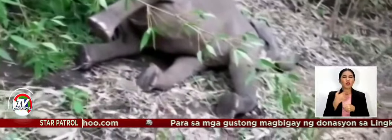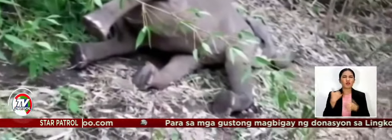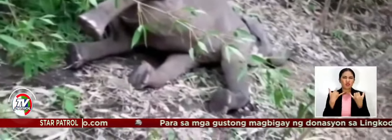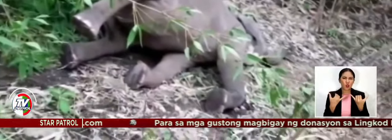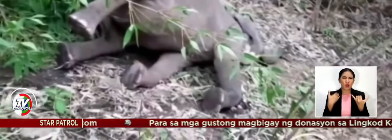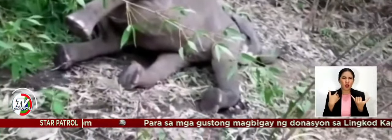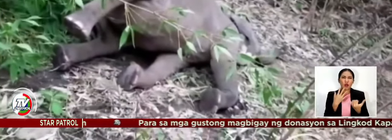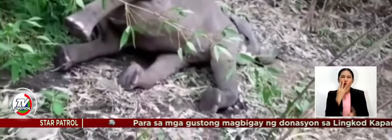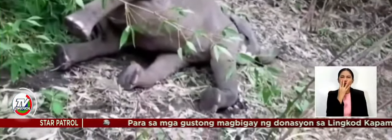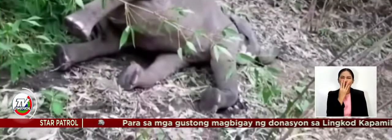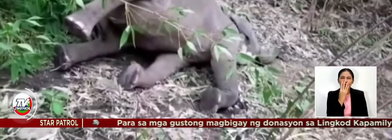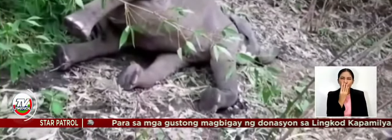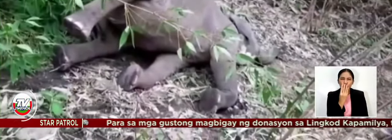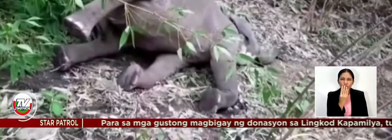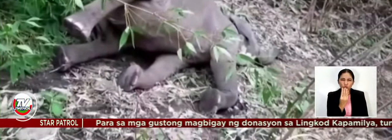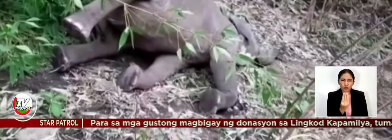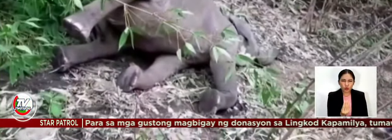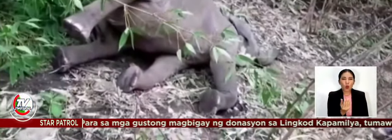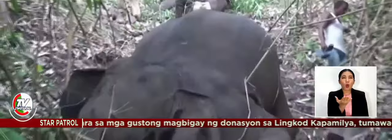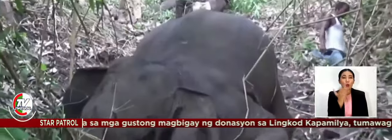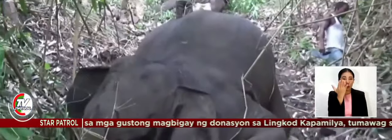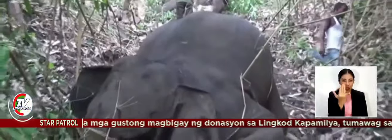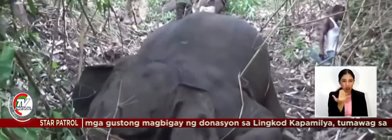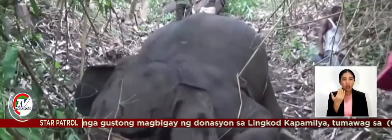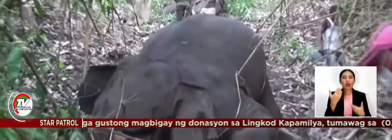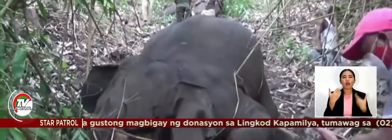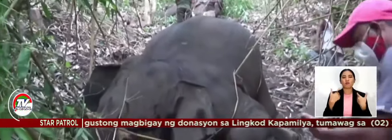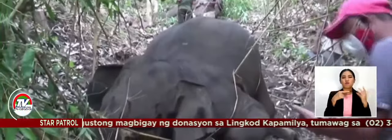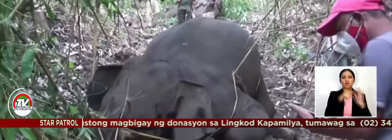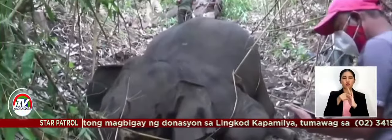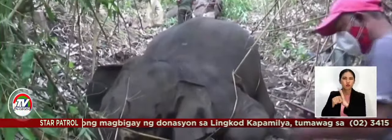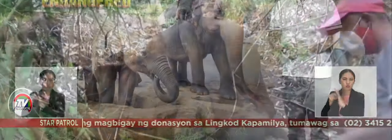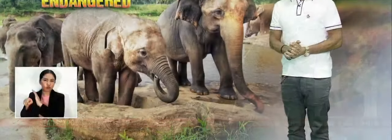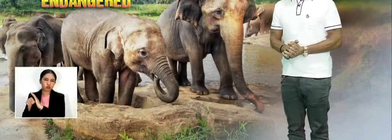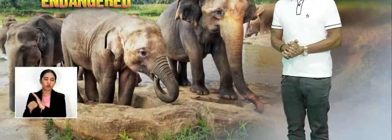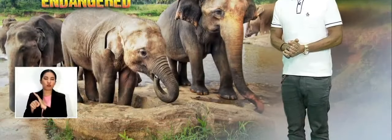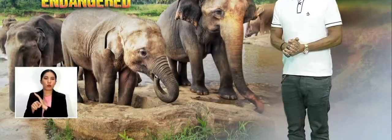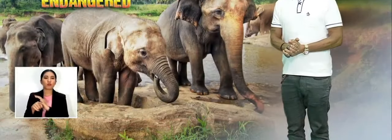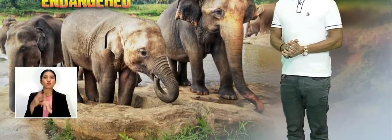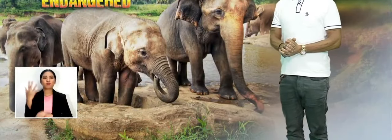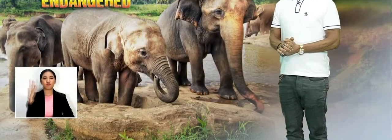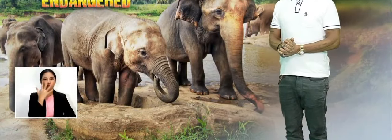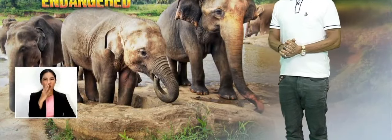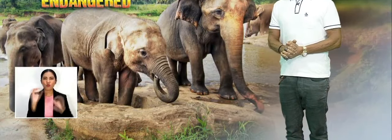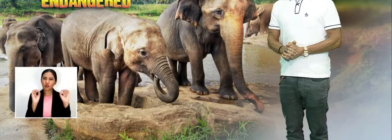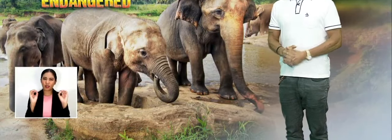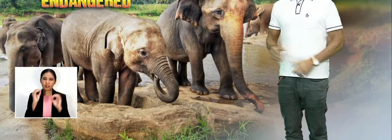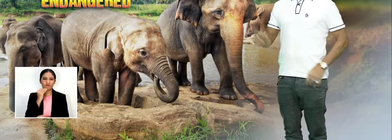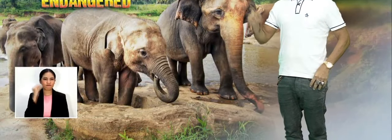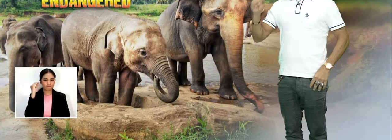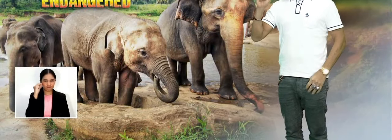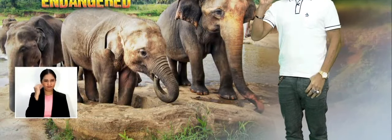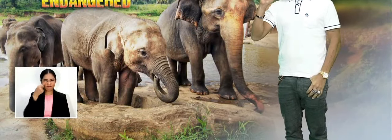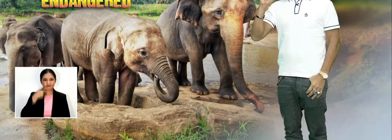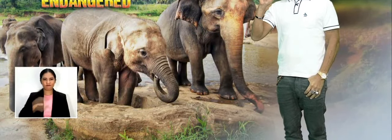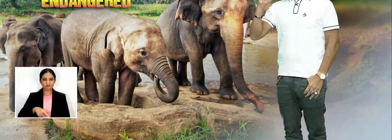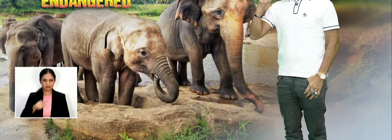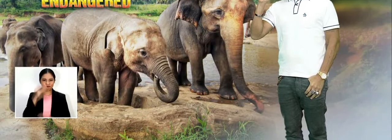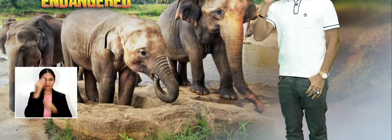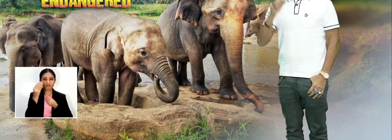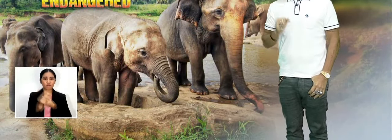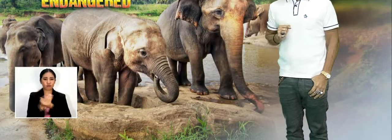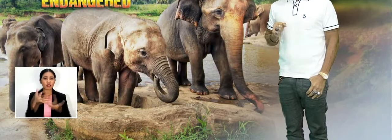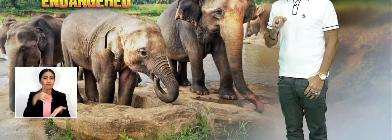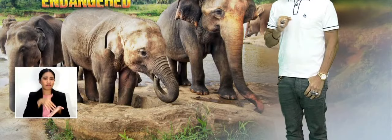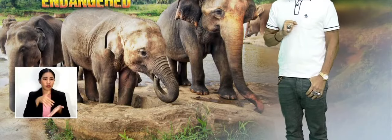elephants dahil sa pangangaso at kawalan ng tirahan Ito po si Kuya Kim nagsasabing mag-aral na maigi